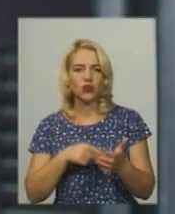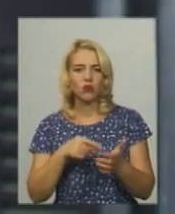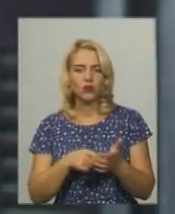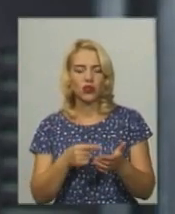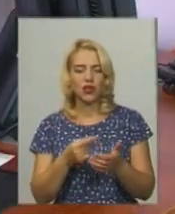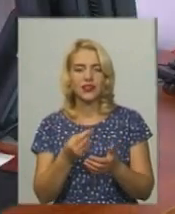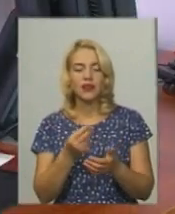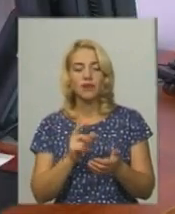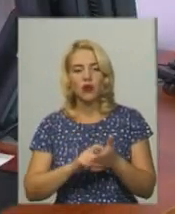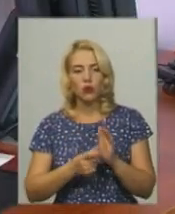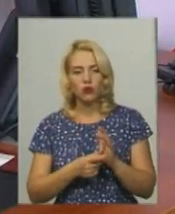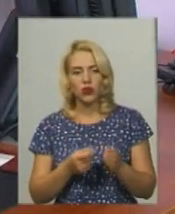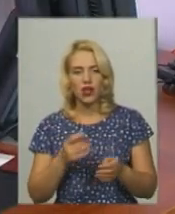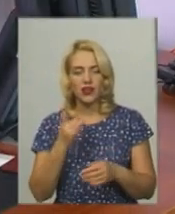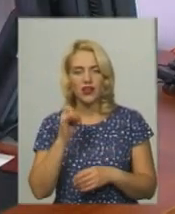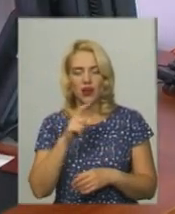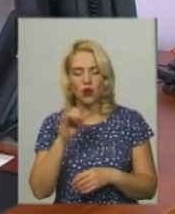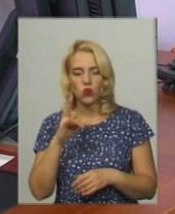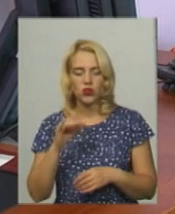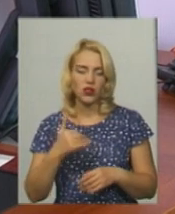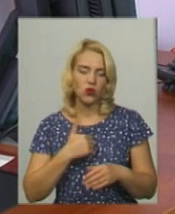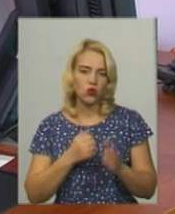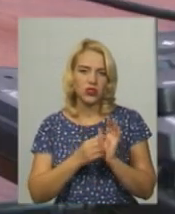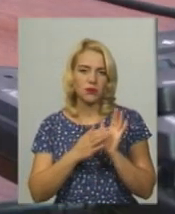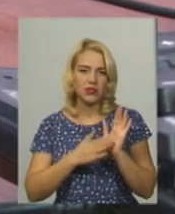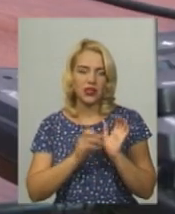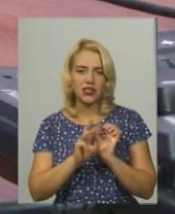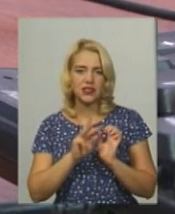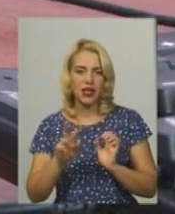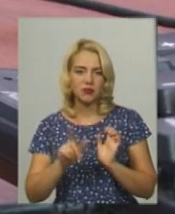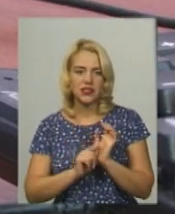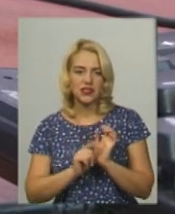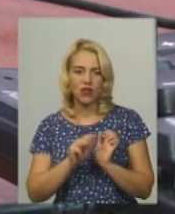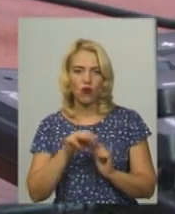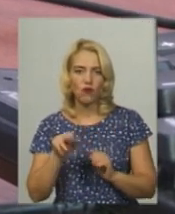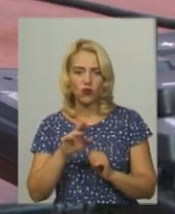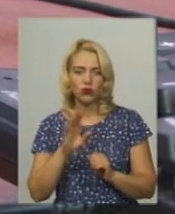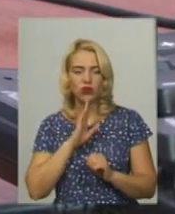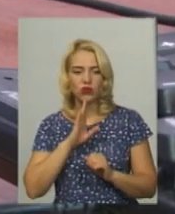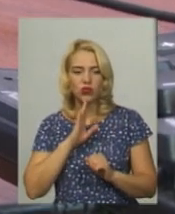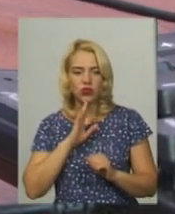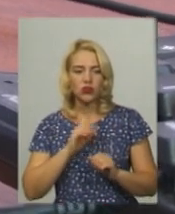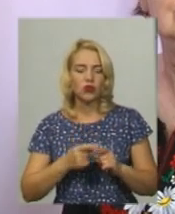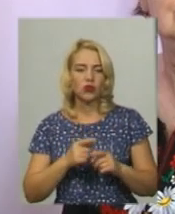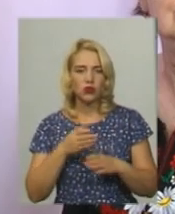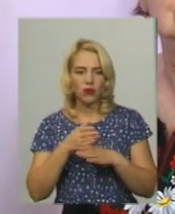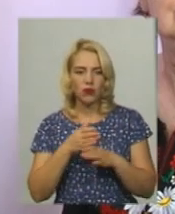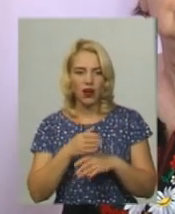хоче зареєструватись на сайті пенсійного фонду. Жінці у цьому допомагає координаторка університету третього віку Марина